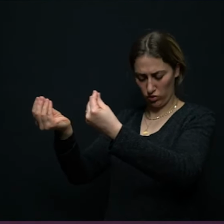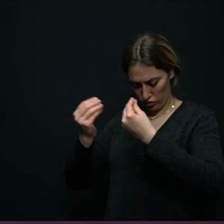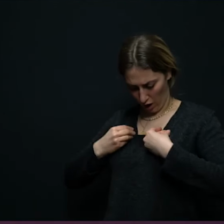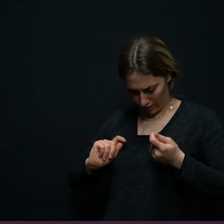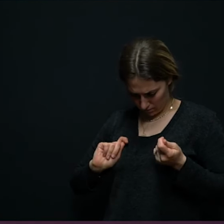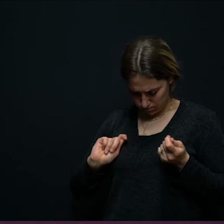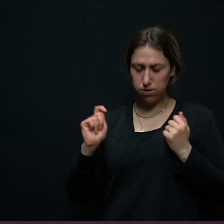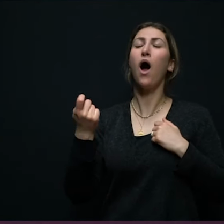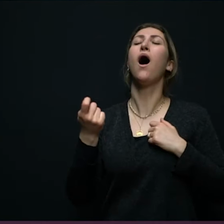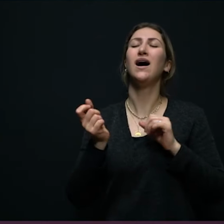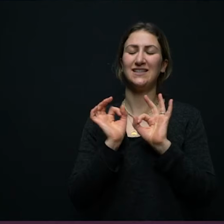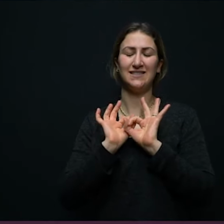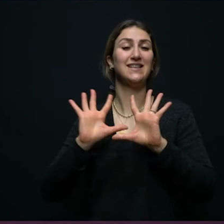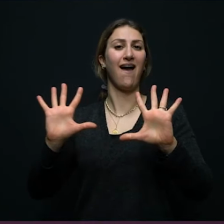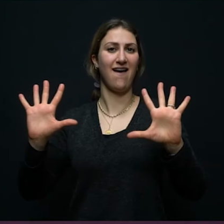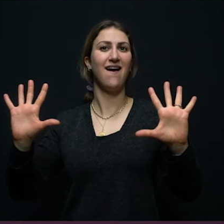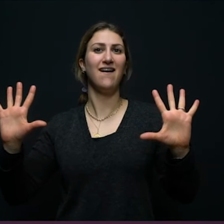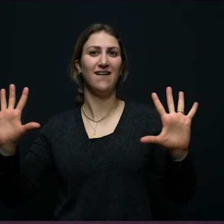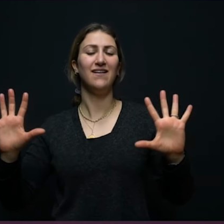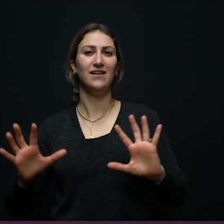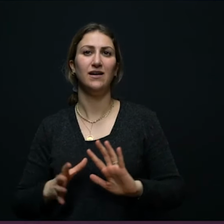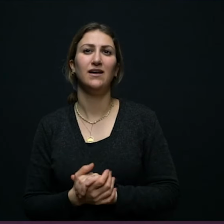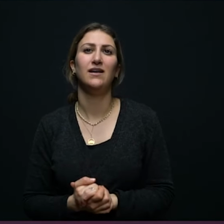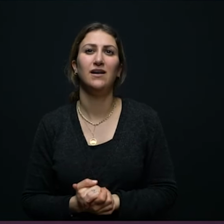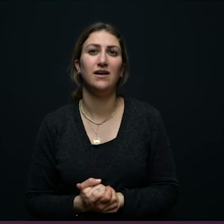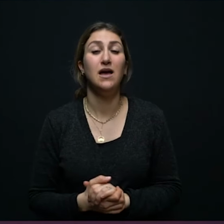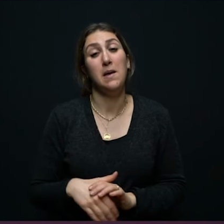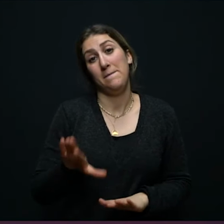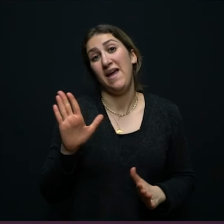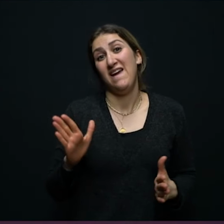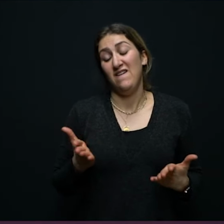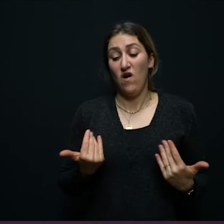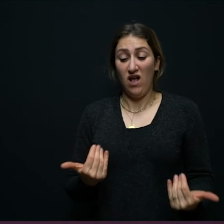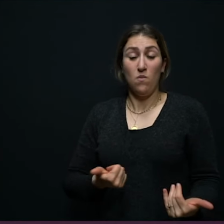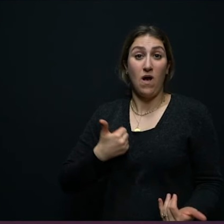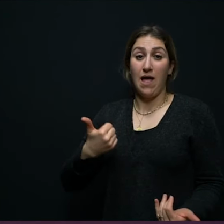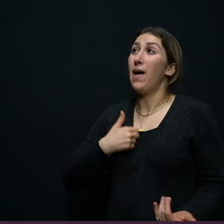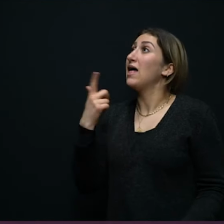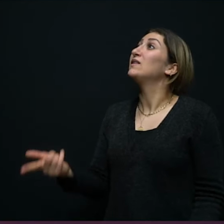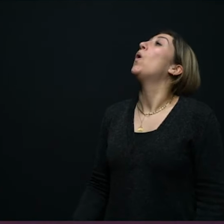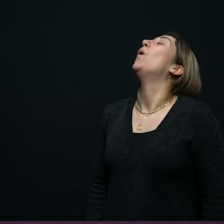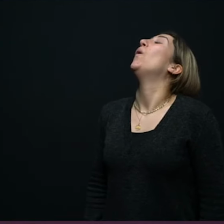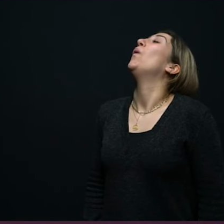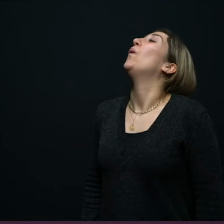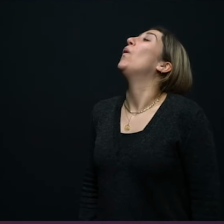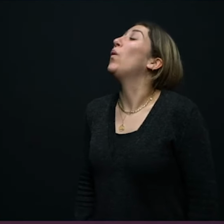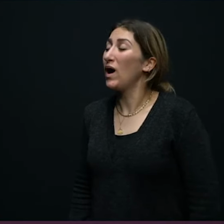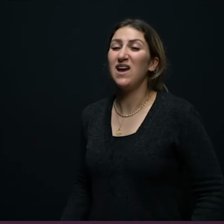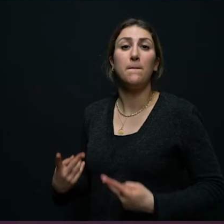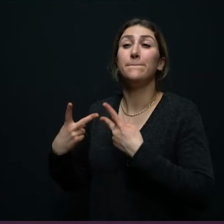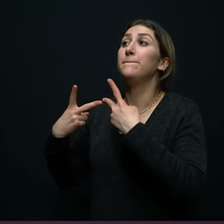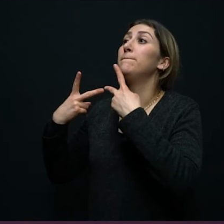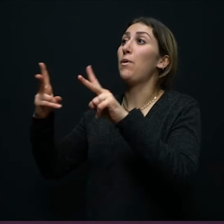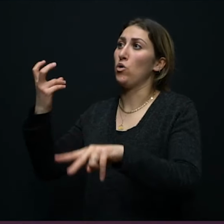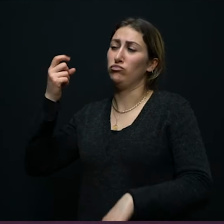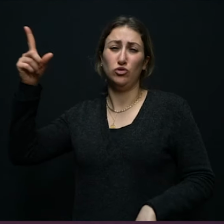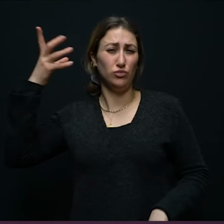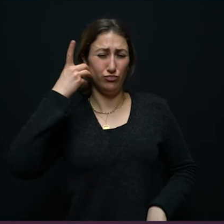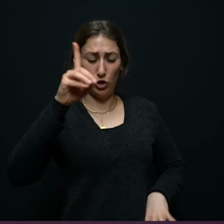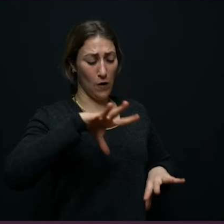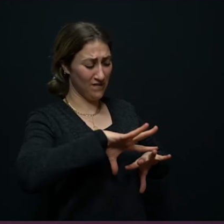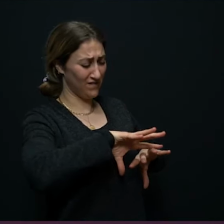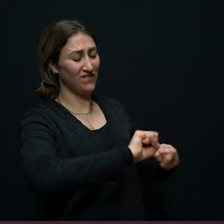là john rats ne fera jamais rien et avis que tu ne lui donne pas l'occasion eu l'autorisation de fait de faire